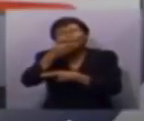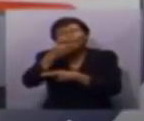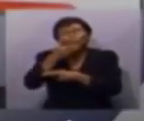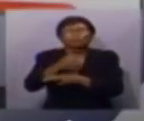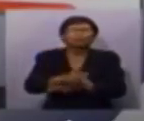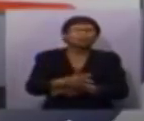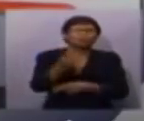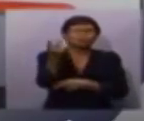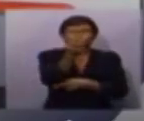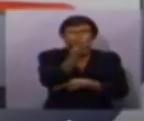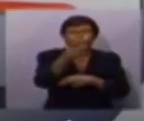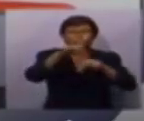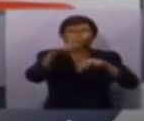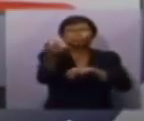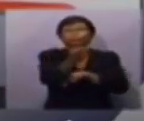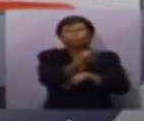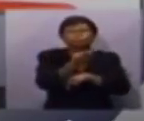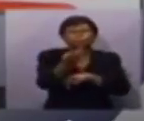Di kedua-dua